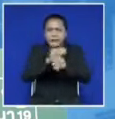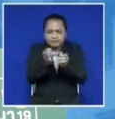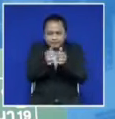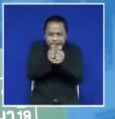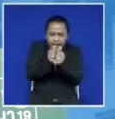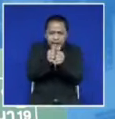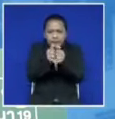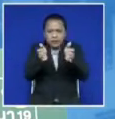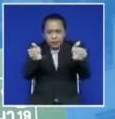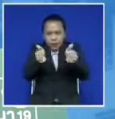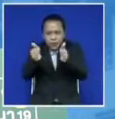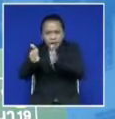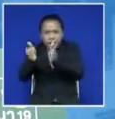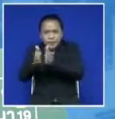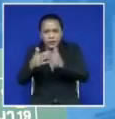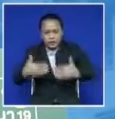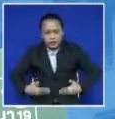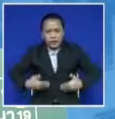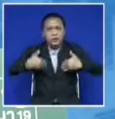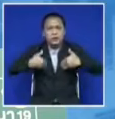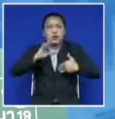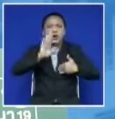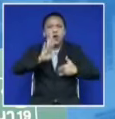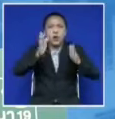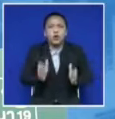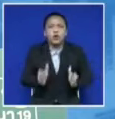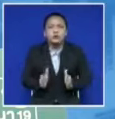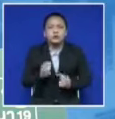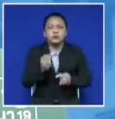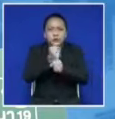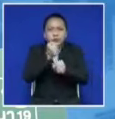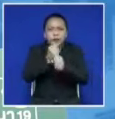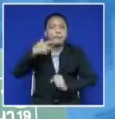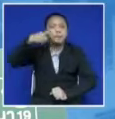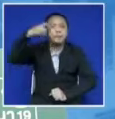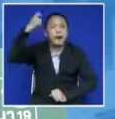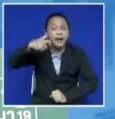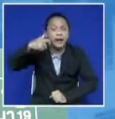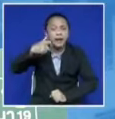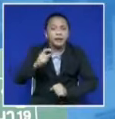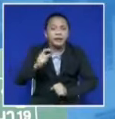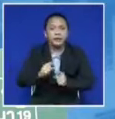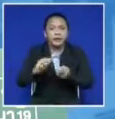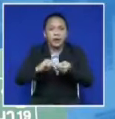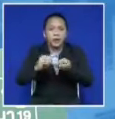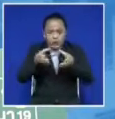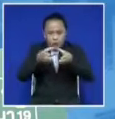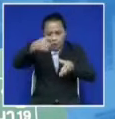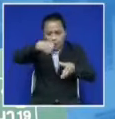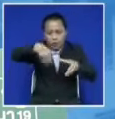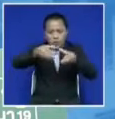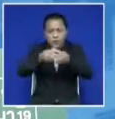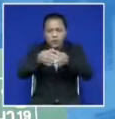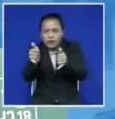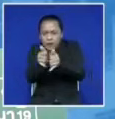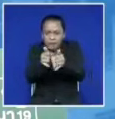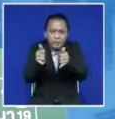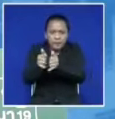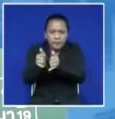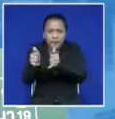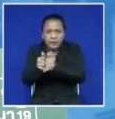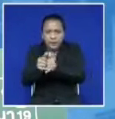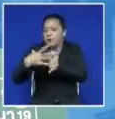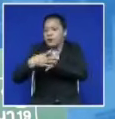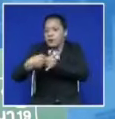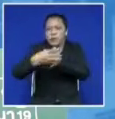ออัดนะครับแล้วก็วิถีชีวิตของทางแรงงานพม่า ก็มักจะมีอยู่ด้วยกันใกล้ชิดกันนะครับก็เลยทำให้เกิ